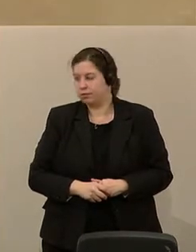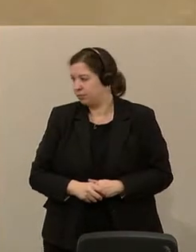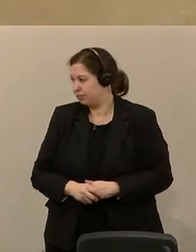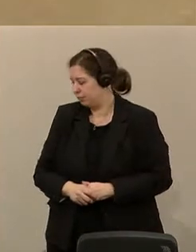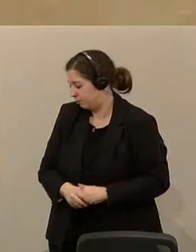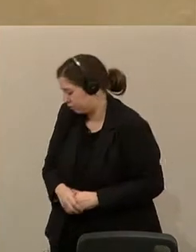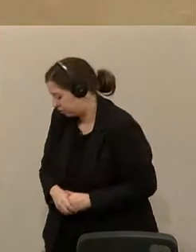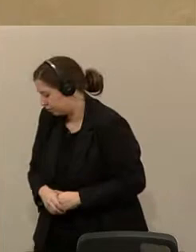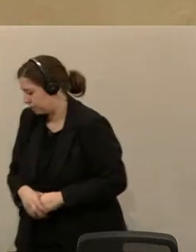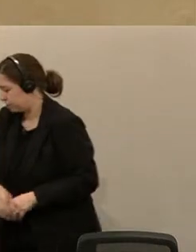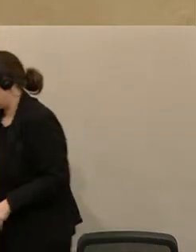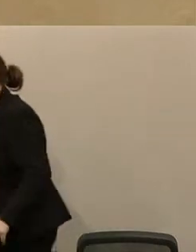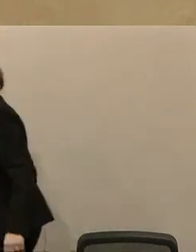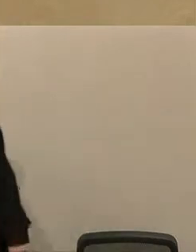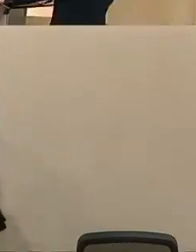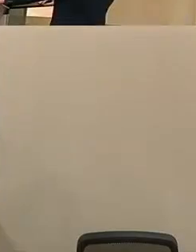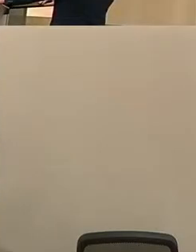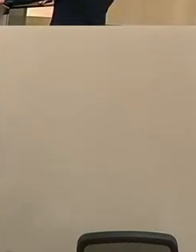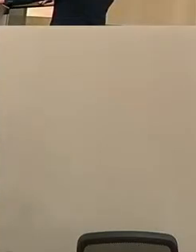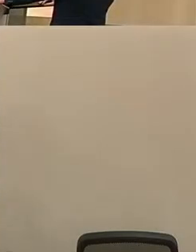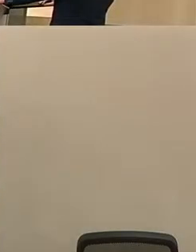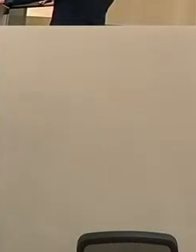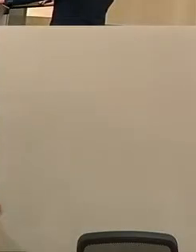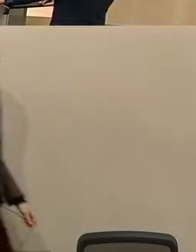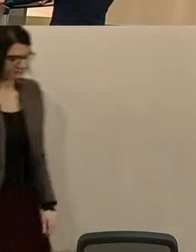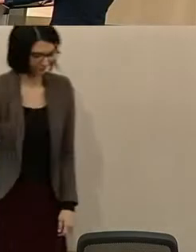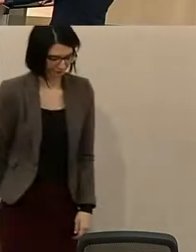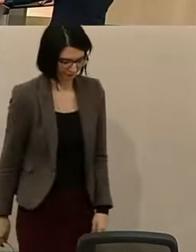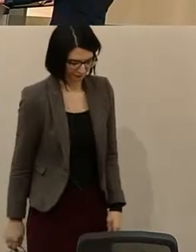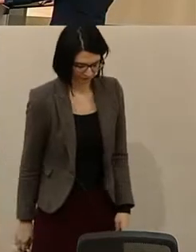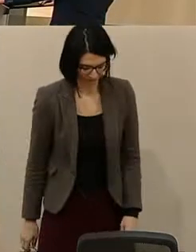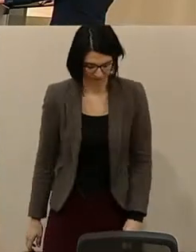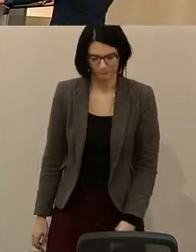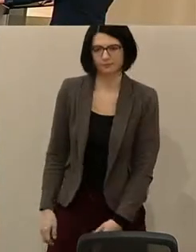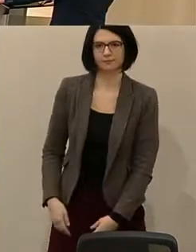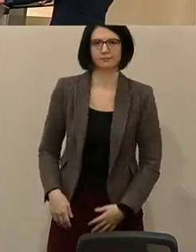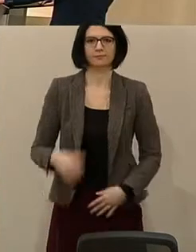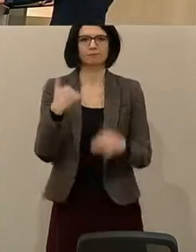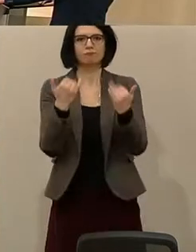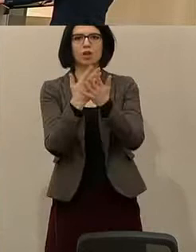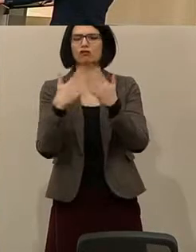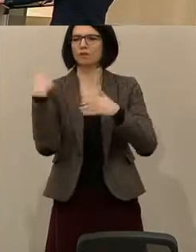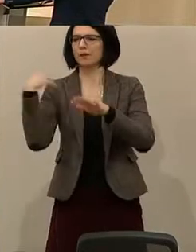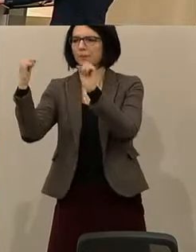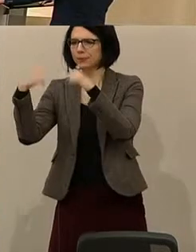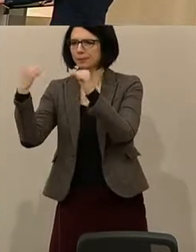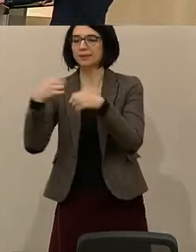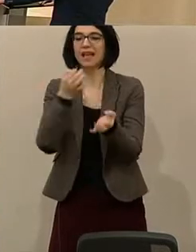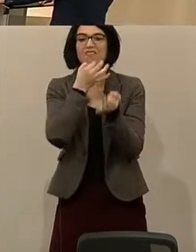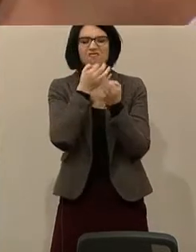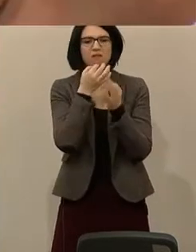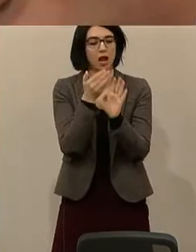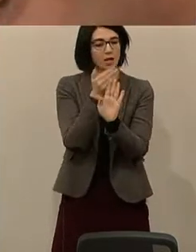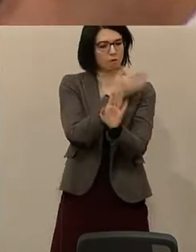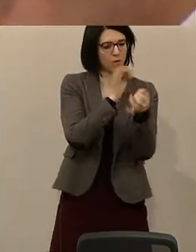Ich glaube, wir sind in dieser Fragestunde vorab übereingekommen, die Fragen zu formulieren. Und an diesen Fragenformulierungen